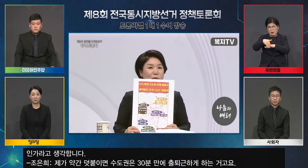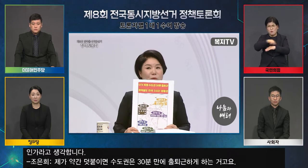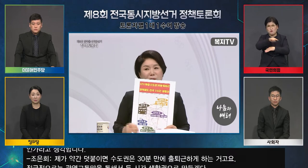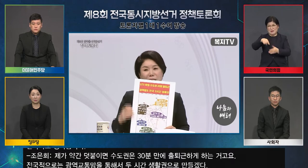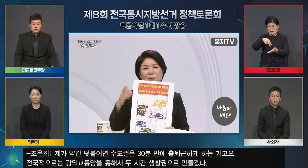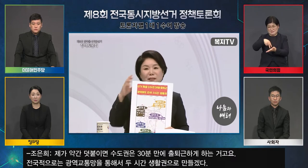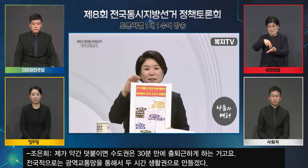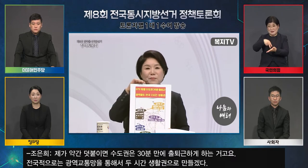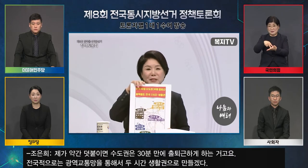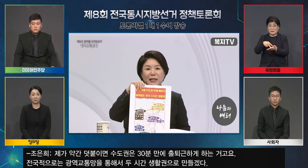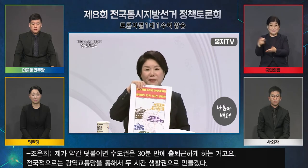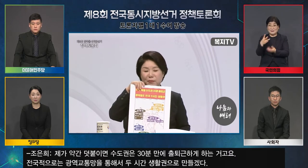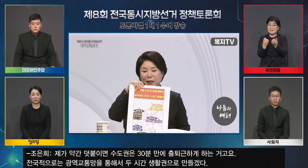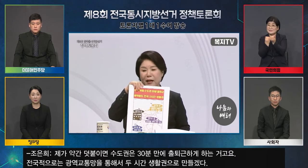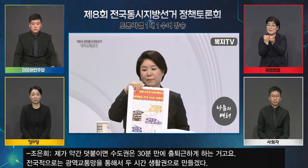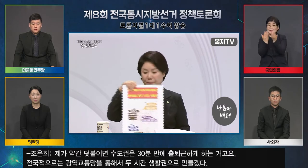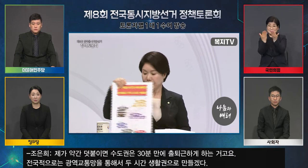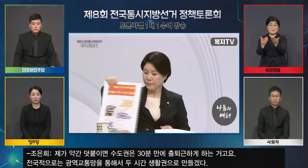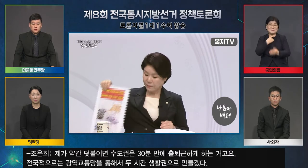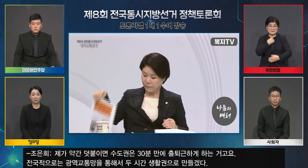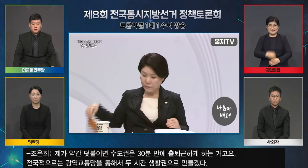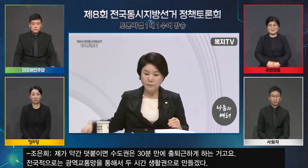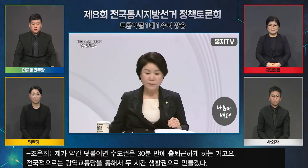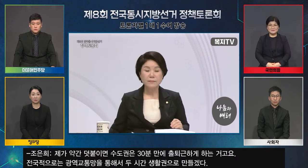입장이라고 다시 말씀드리겠습니다.